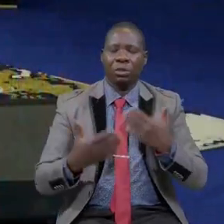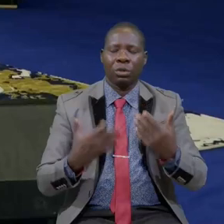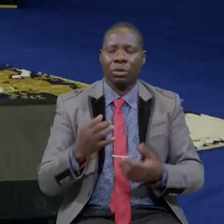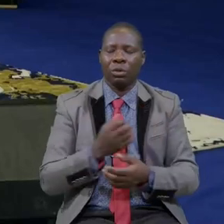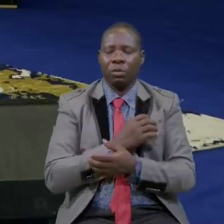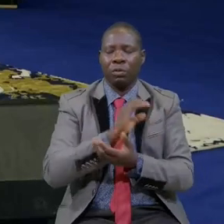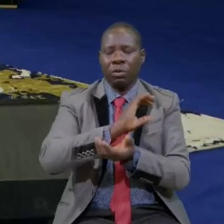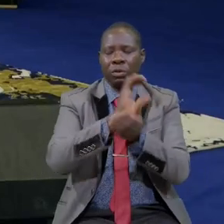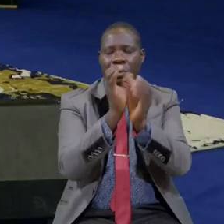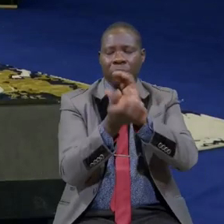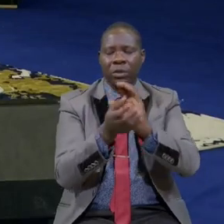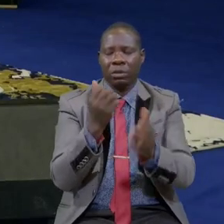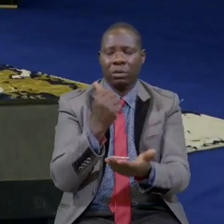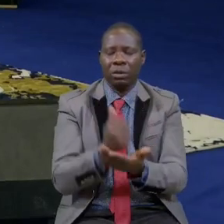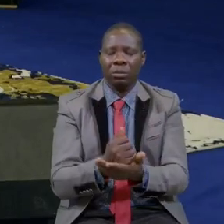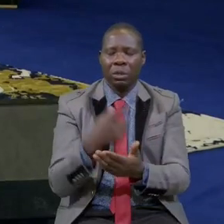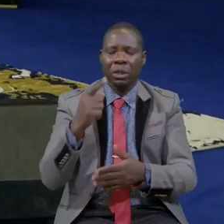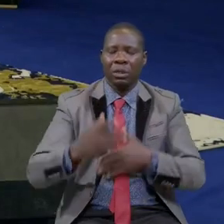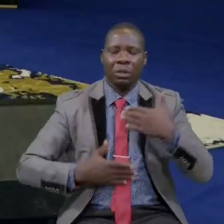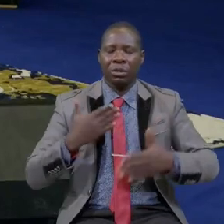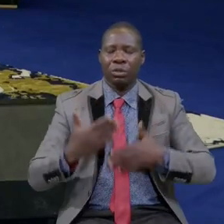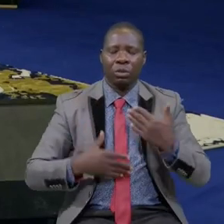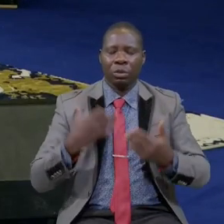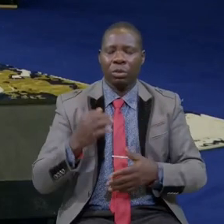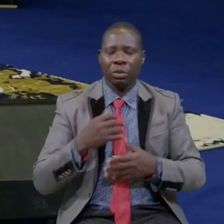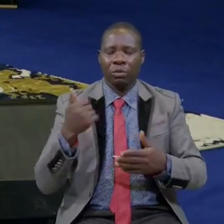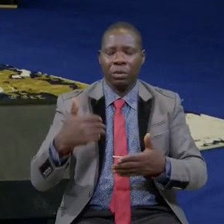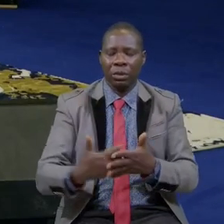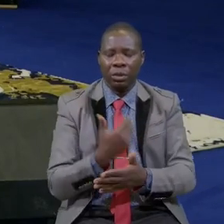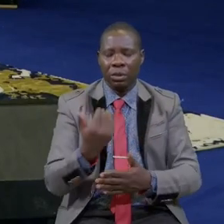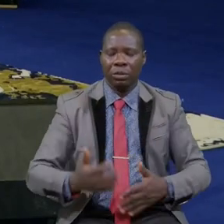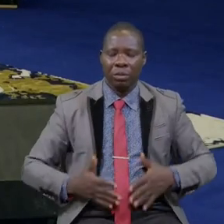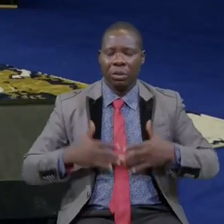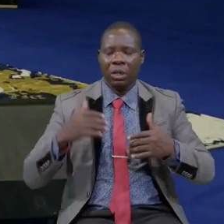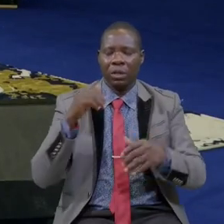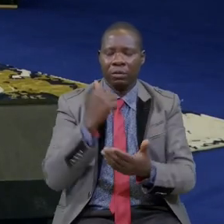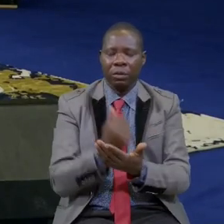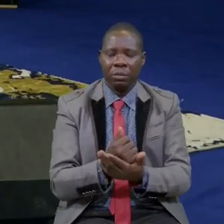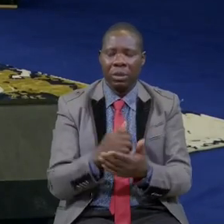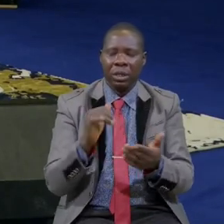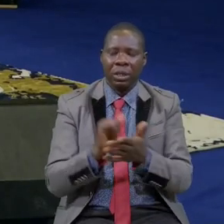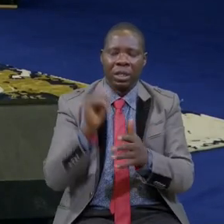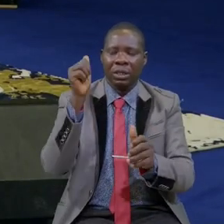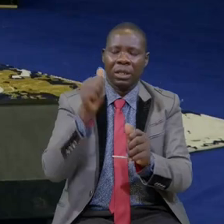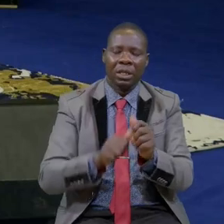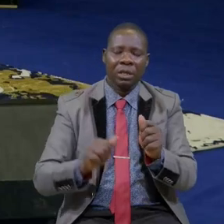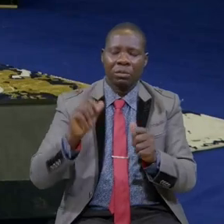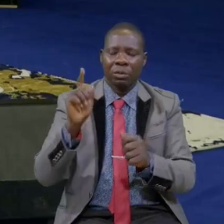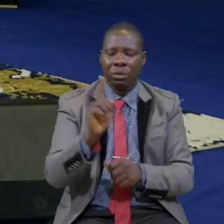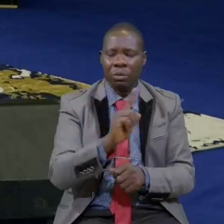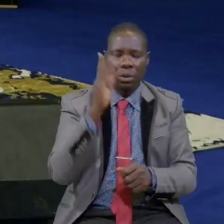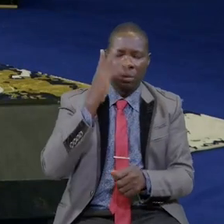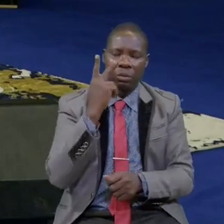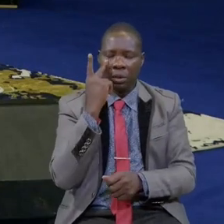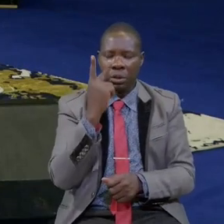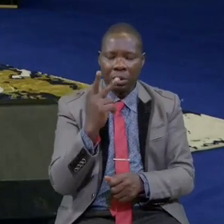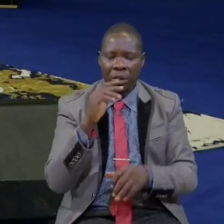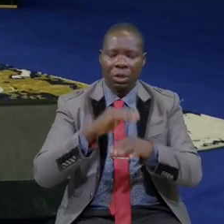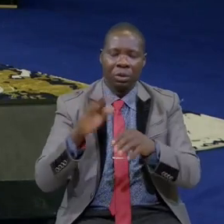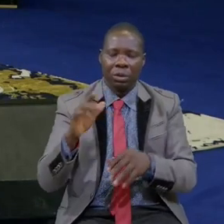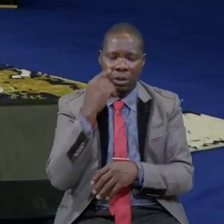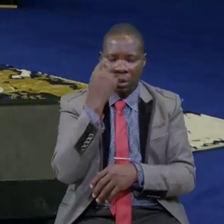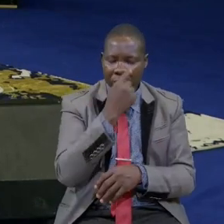la conversion, la joie de la nouvelle vie, pour que tout le monde voit,